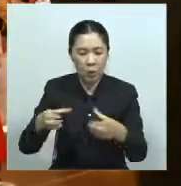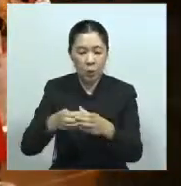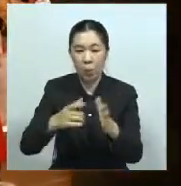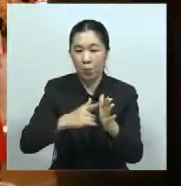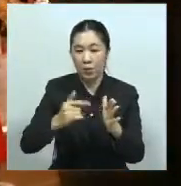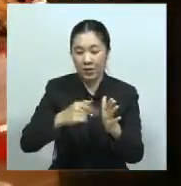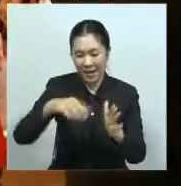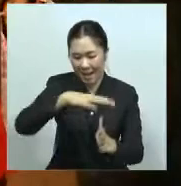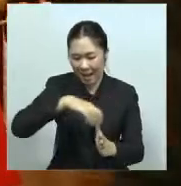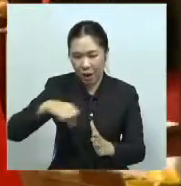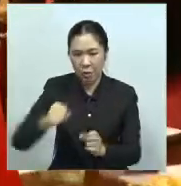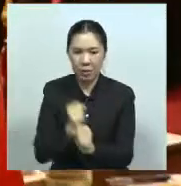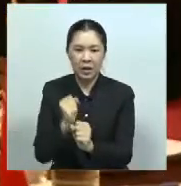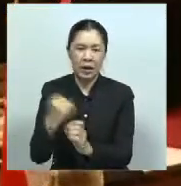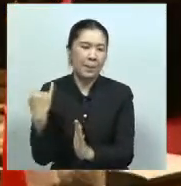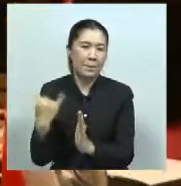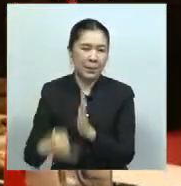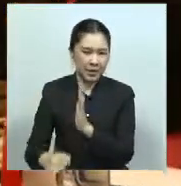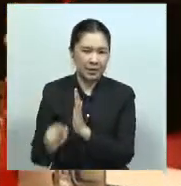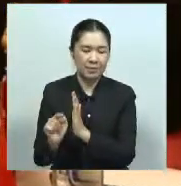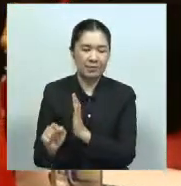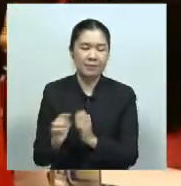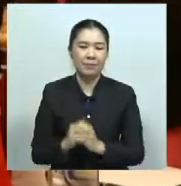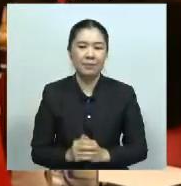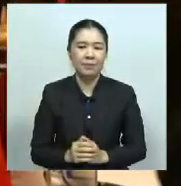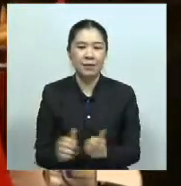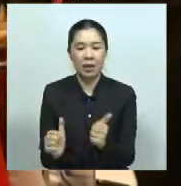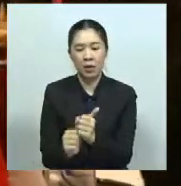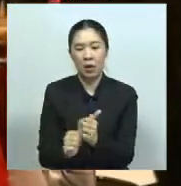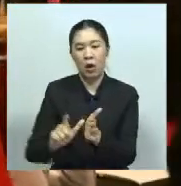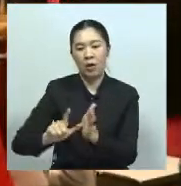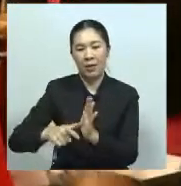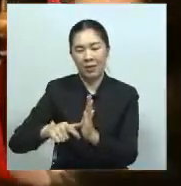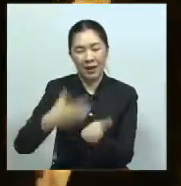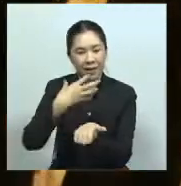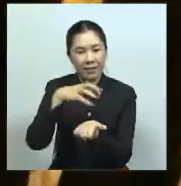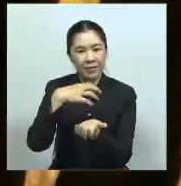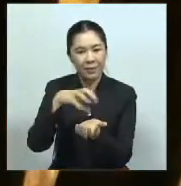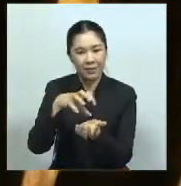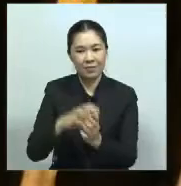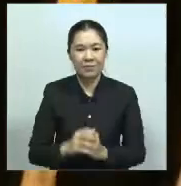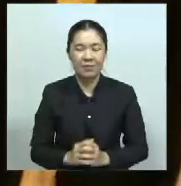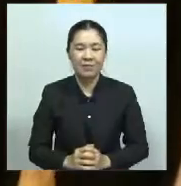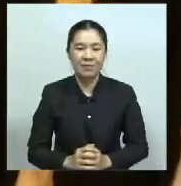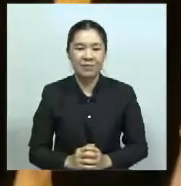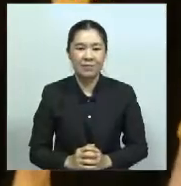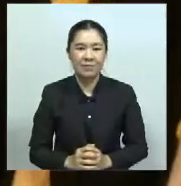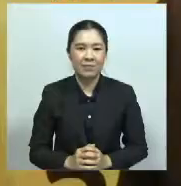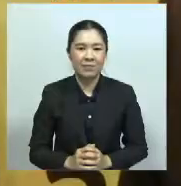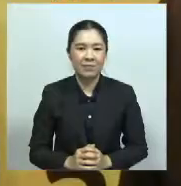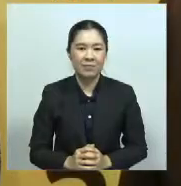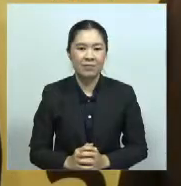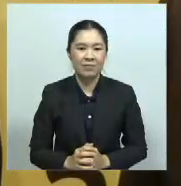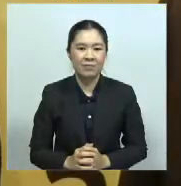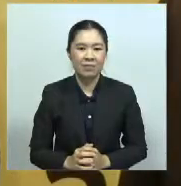ษาโรคไปใช้ในทางที่ผิดอีกด้วยนะครับไปฟังเสียงของรองเลขาธิการปปส.ในเรื่องนี้กันครับ NPS